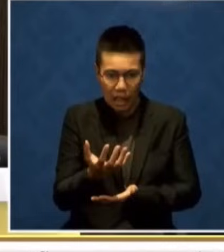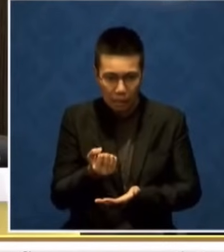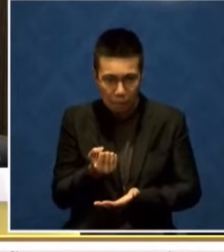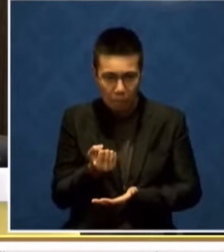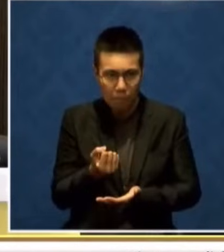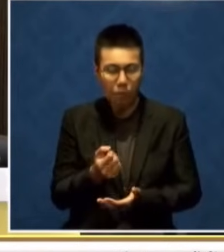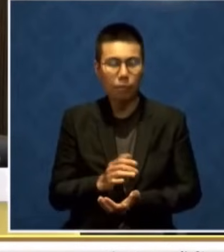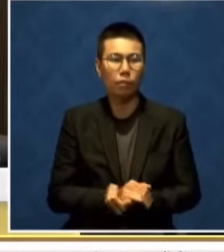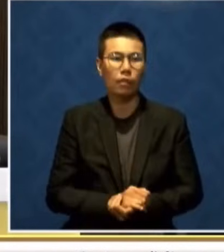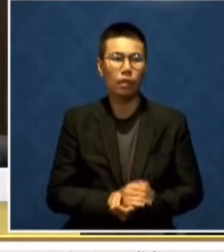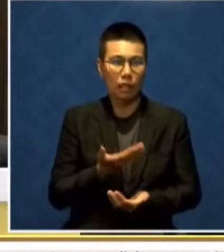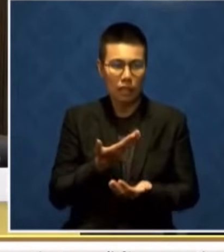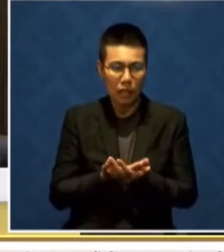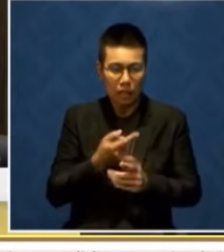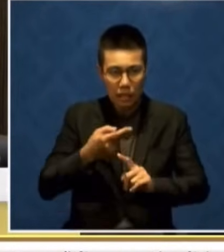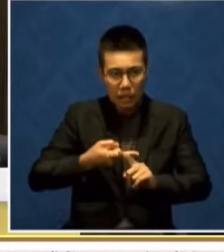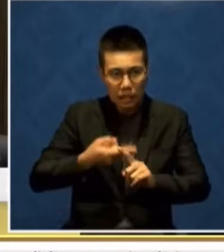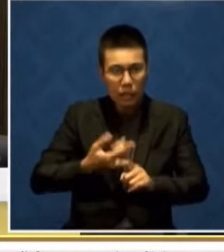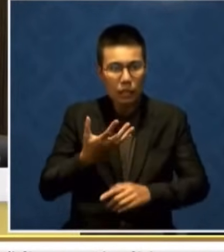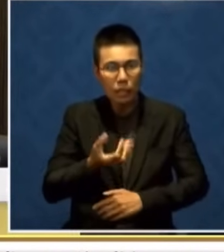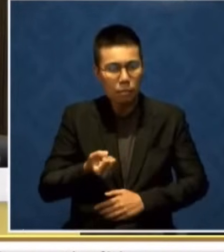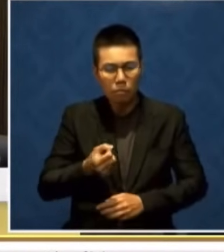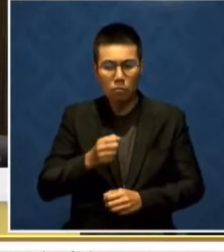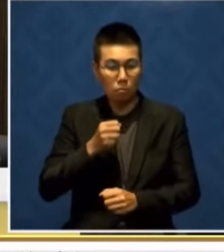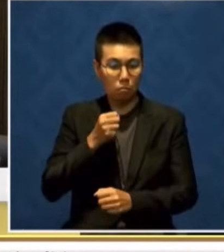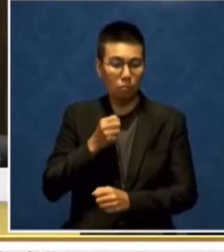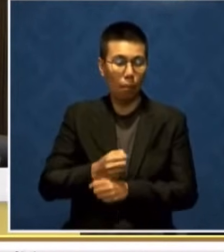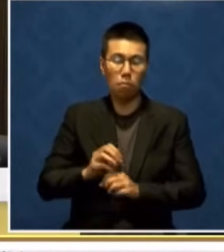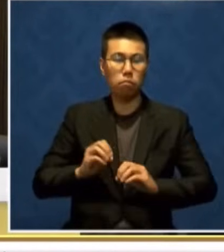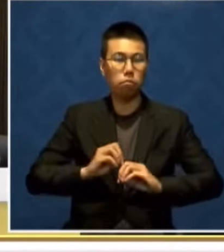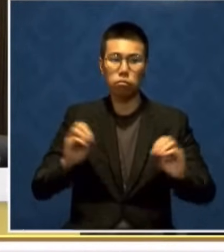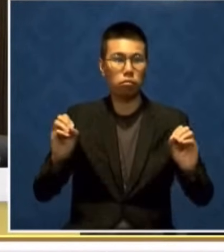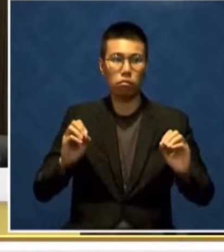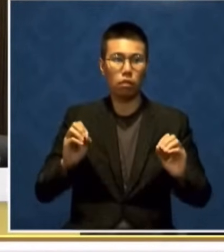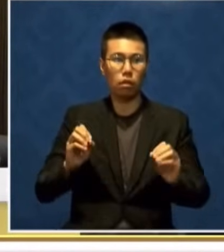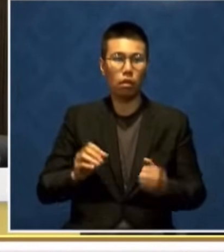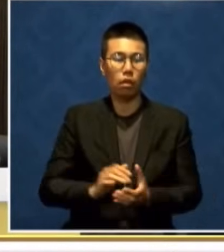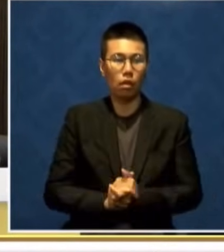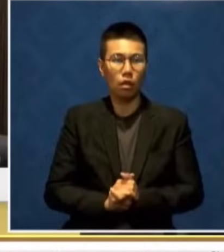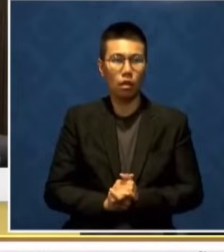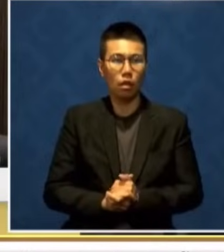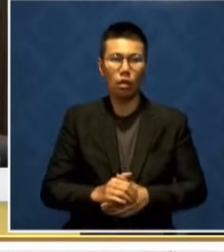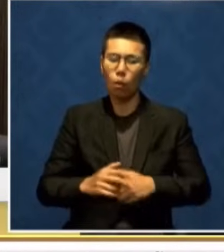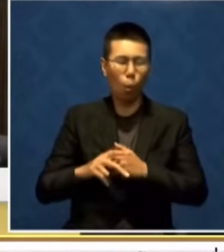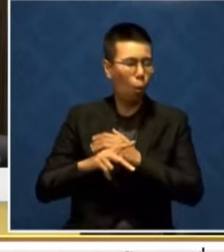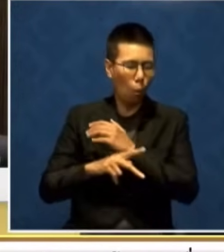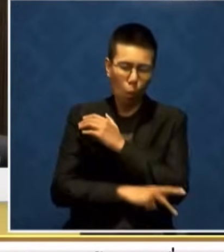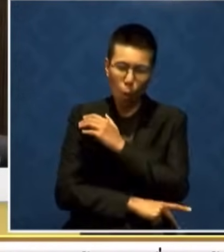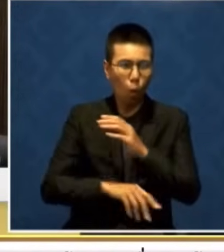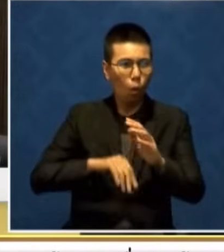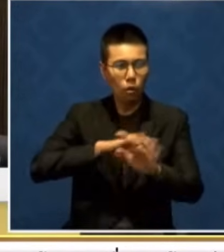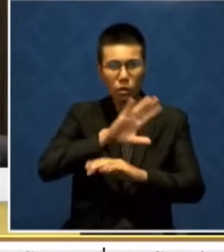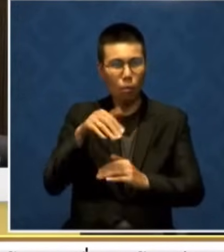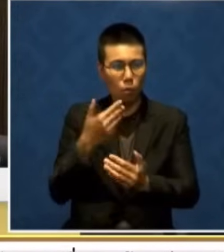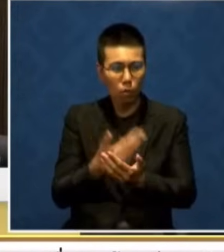Incomeไม่ต้องทำอะไรการทุจริตที่เช้าโชว์ทั้งหมดจริงๆแล้วยังมีให้